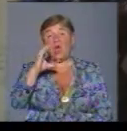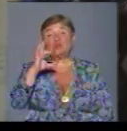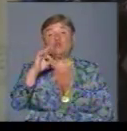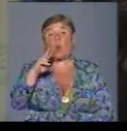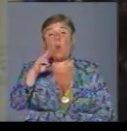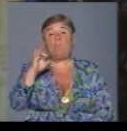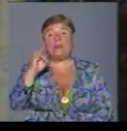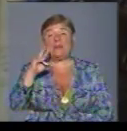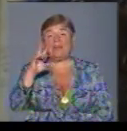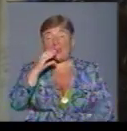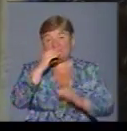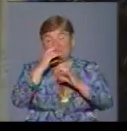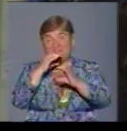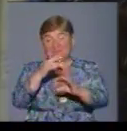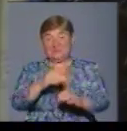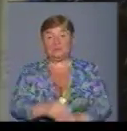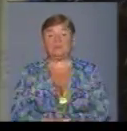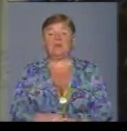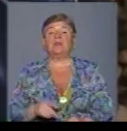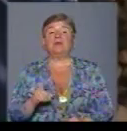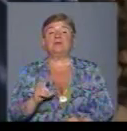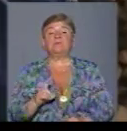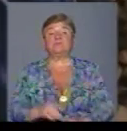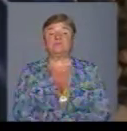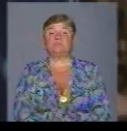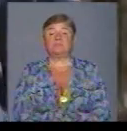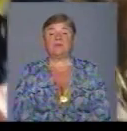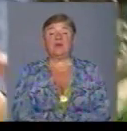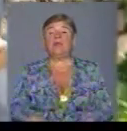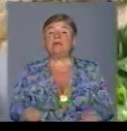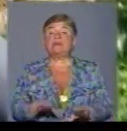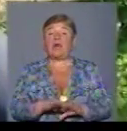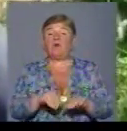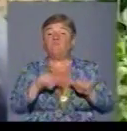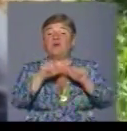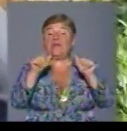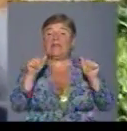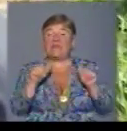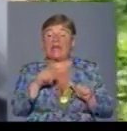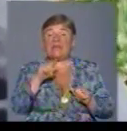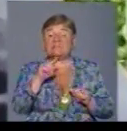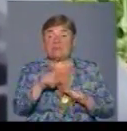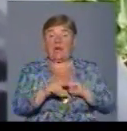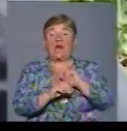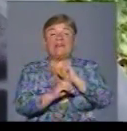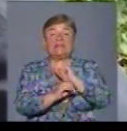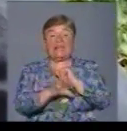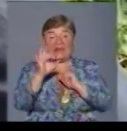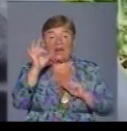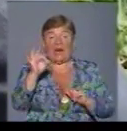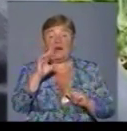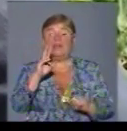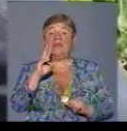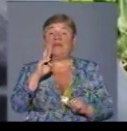от скоршиться вдасть. Не всі одинаково. Роль грає вся дірка. Як